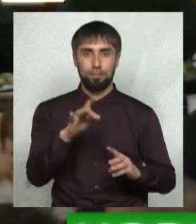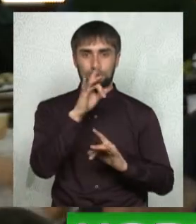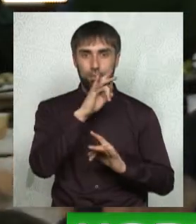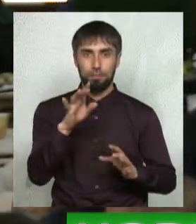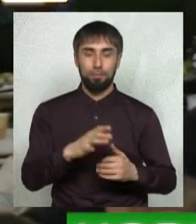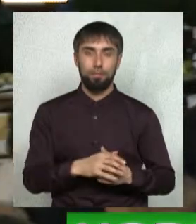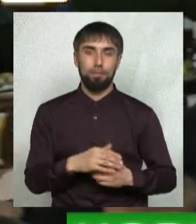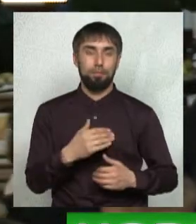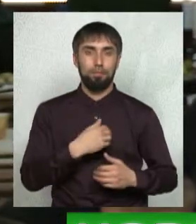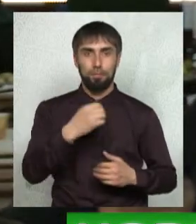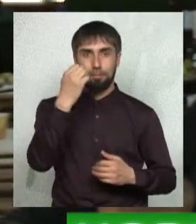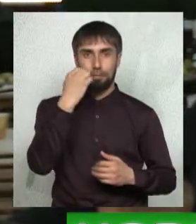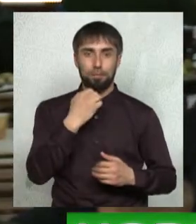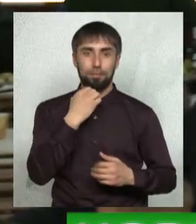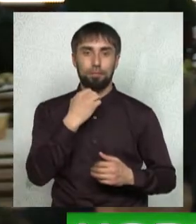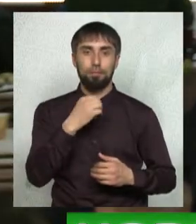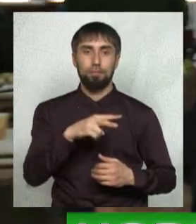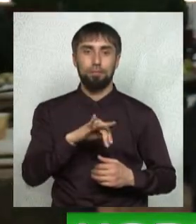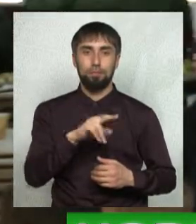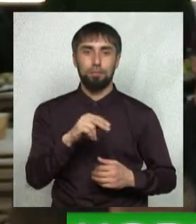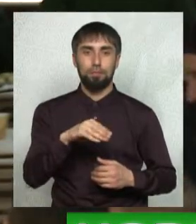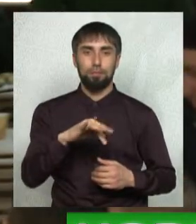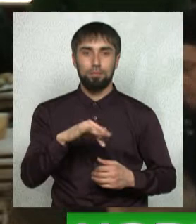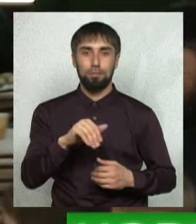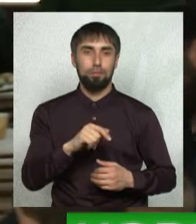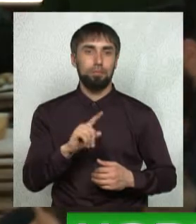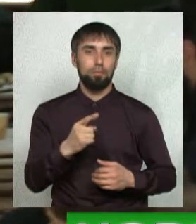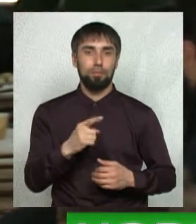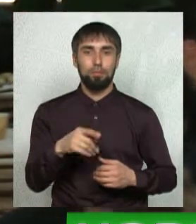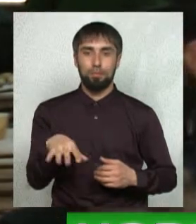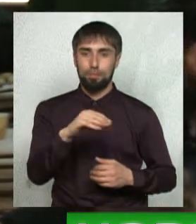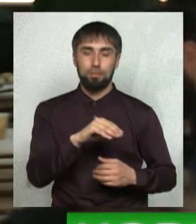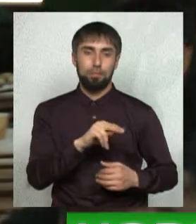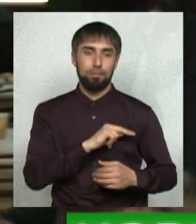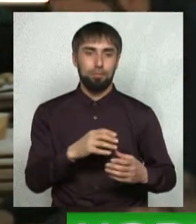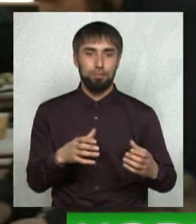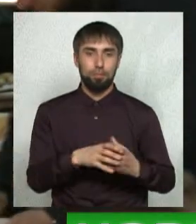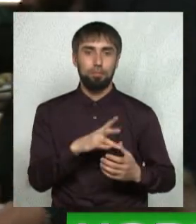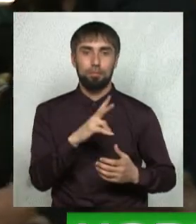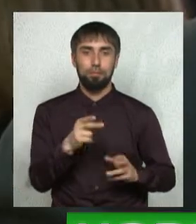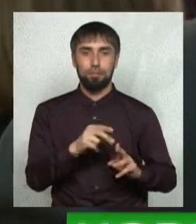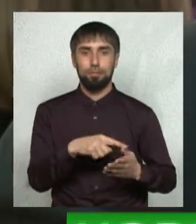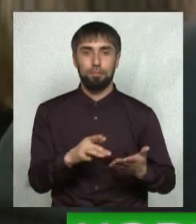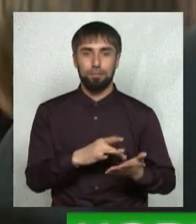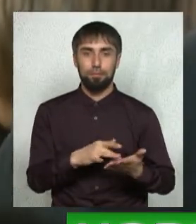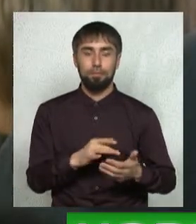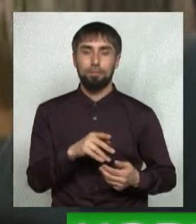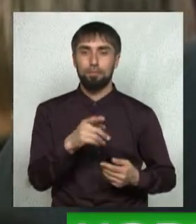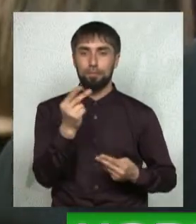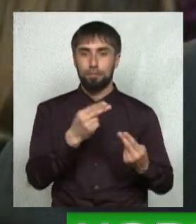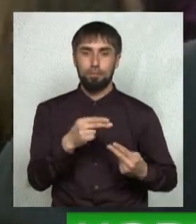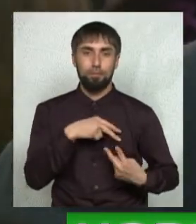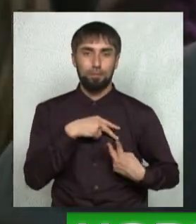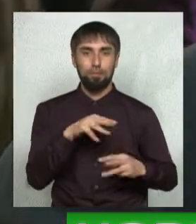культуры, я благодарен Люде Тумгоевой и всему коллективу, который работал над этой книгой. Художественный